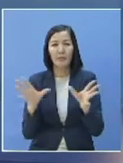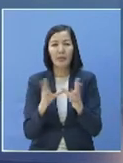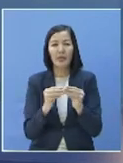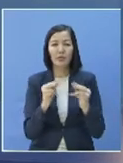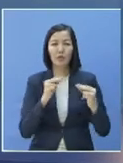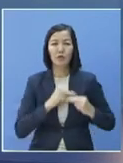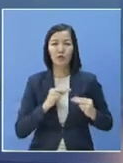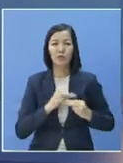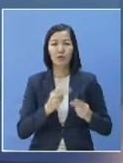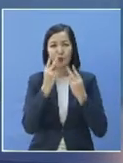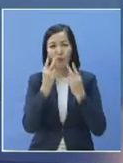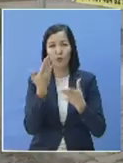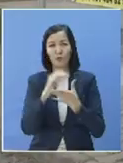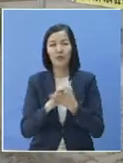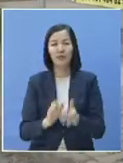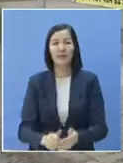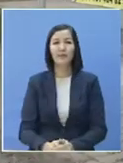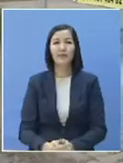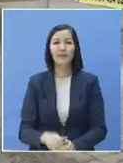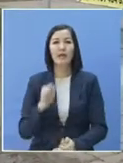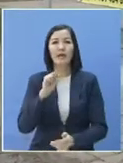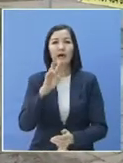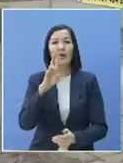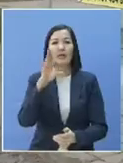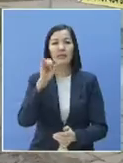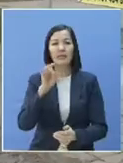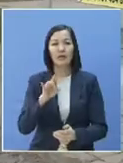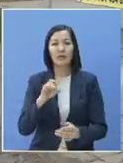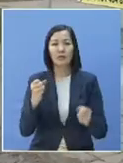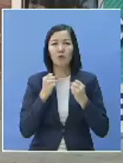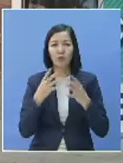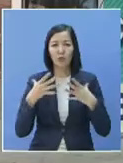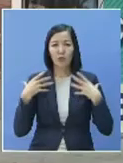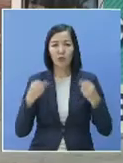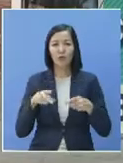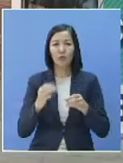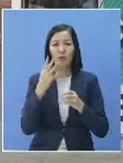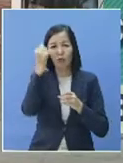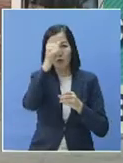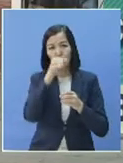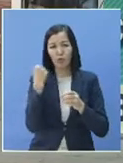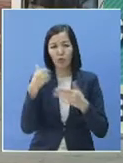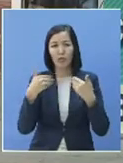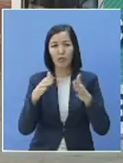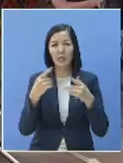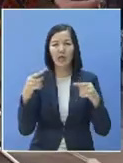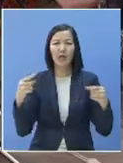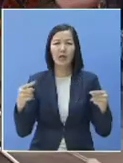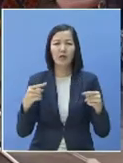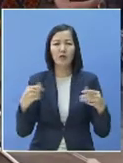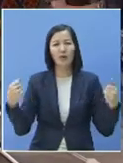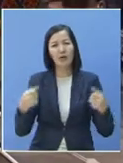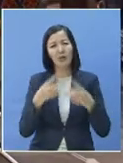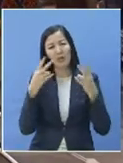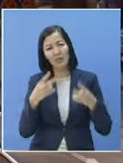істің нәтижесін көрді. Аңсар спорттық сауықтыру орталығы 2014 жылы ашылған. Ондағы мақсат әртүрлі себептермен жарақат алып,